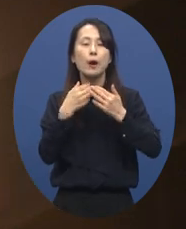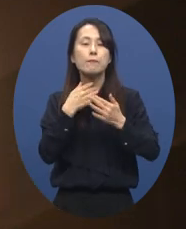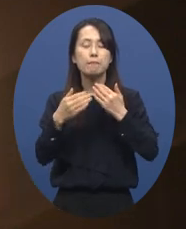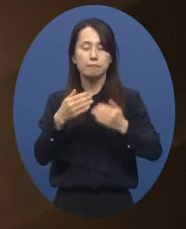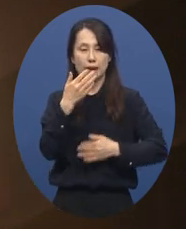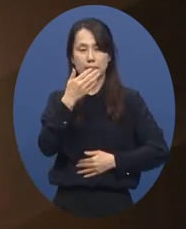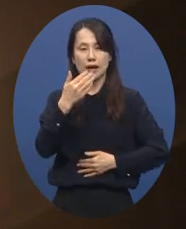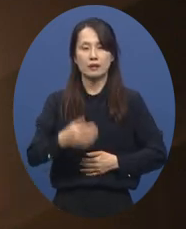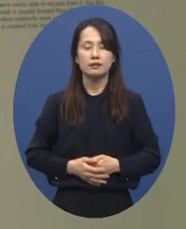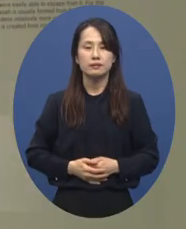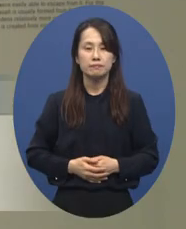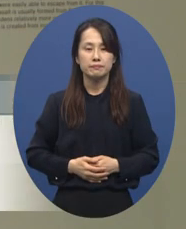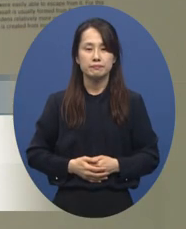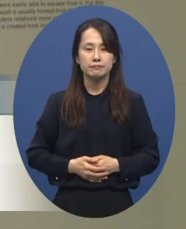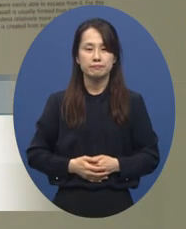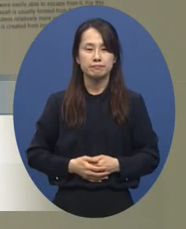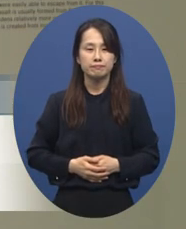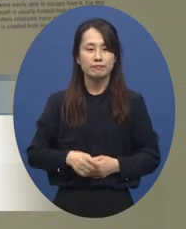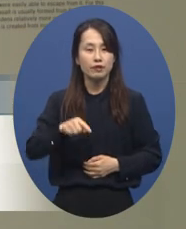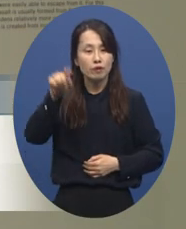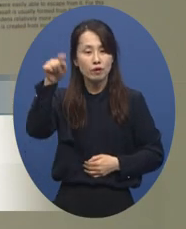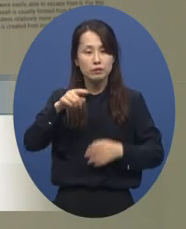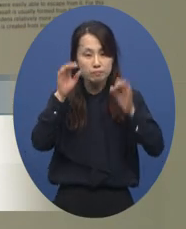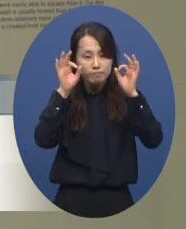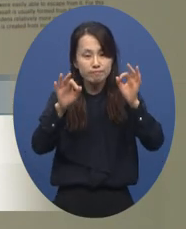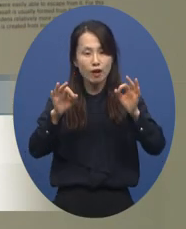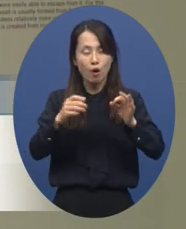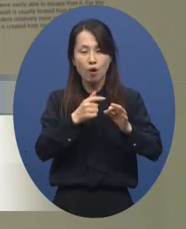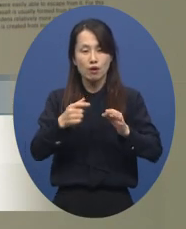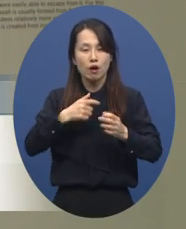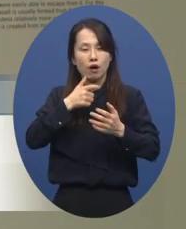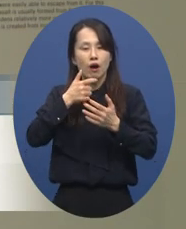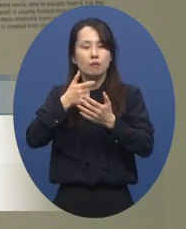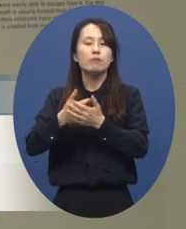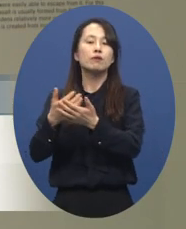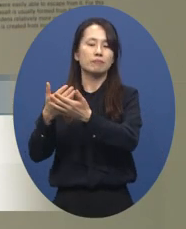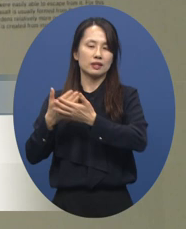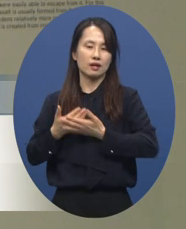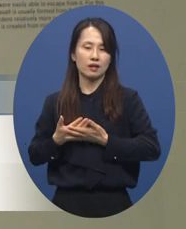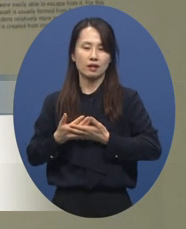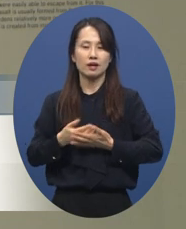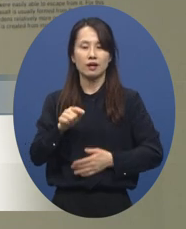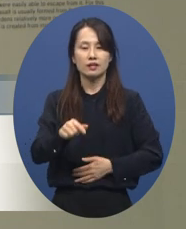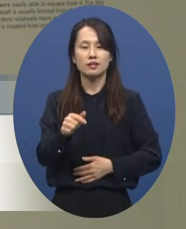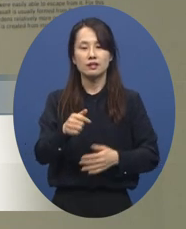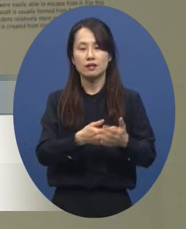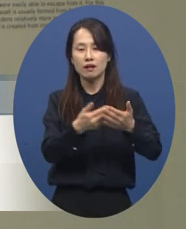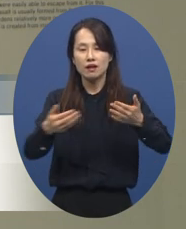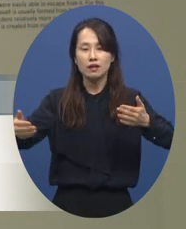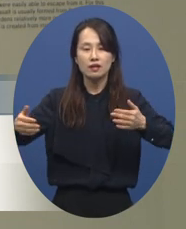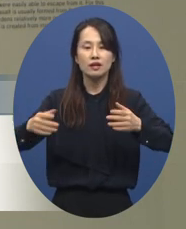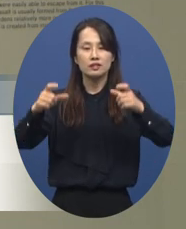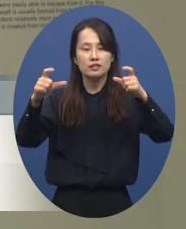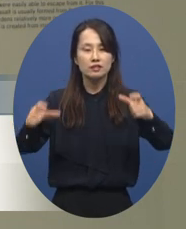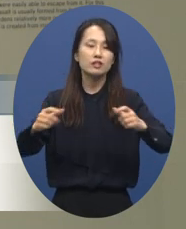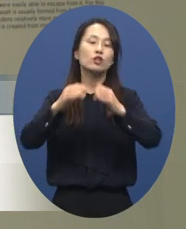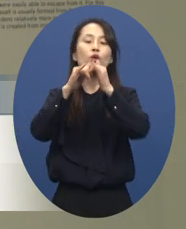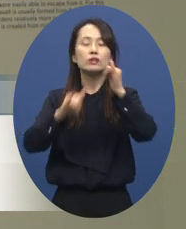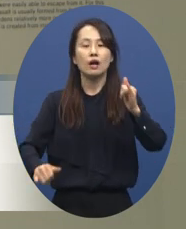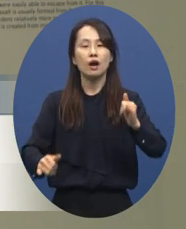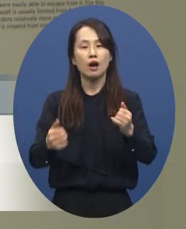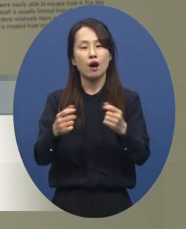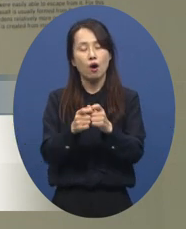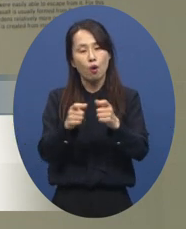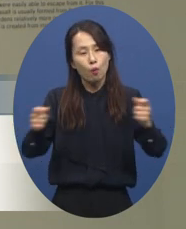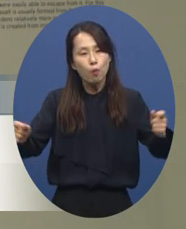수 있습니다. 여기 와서도 보게 되면은 굉장한 이게 감명을 받게 되고, 아, 여기 이 한탄강